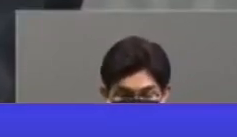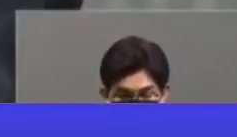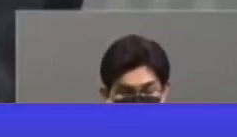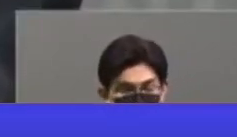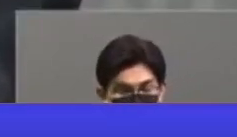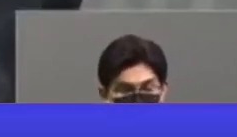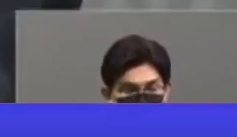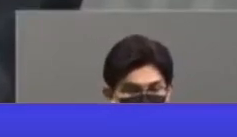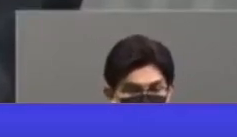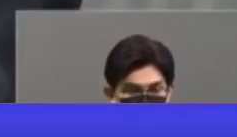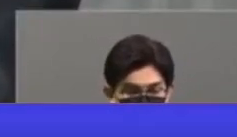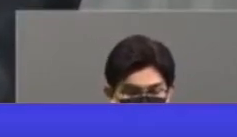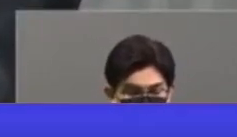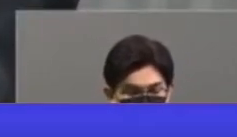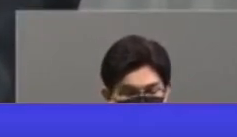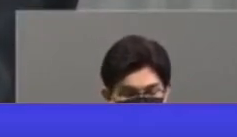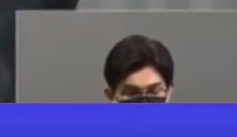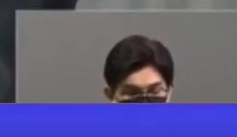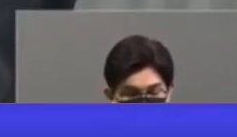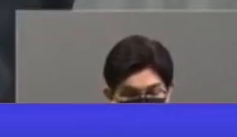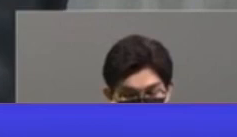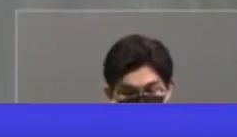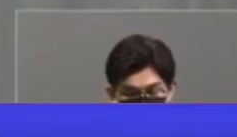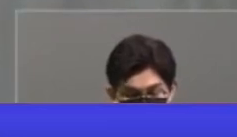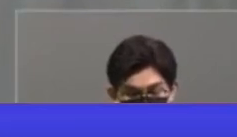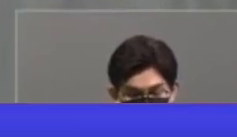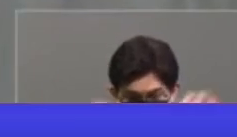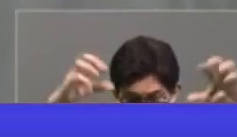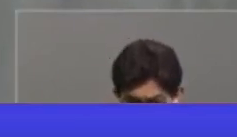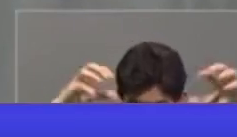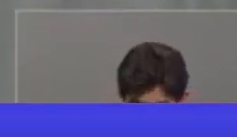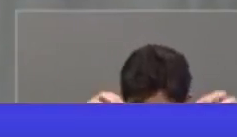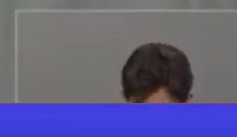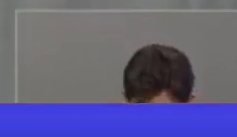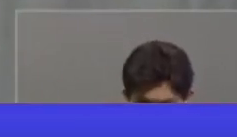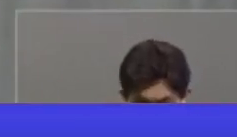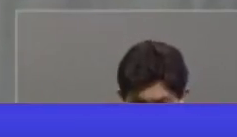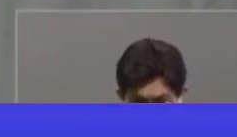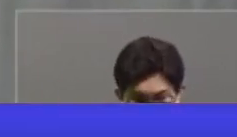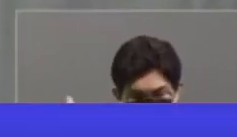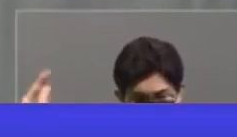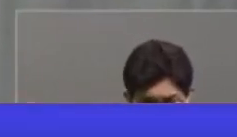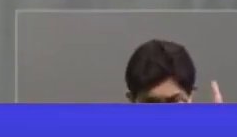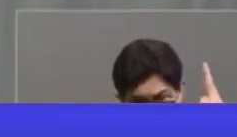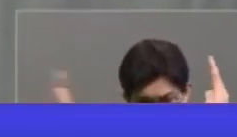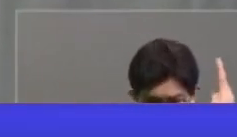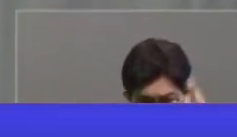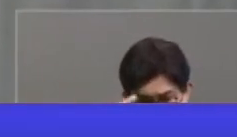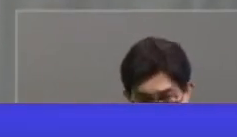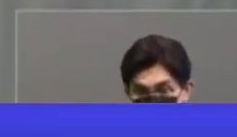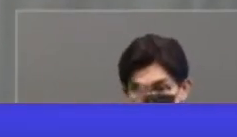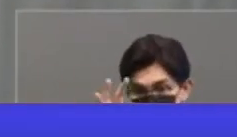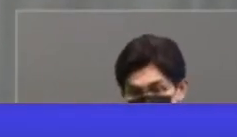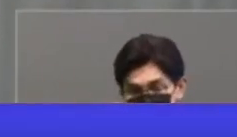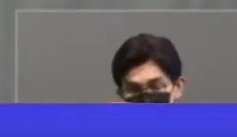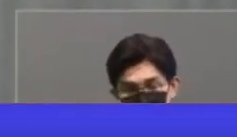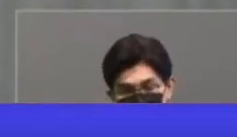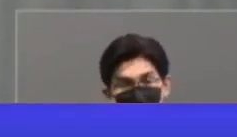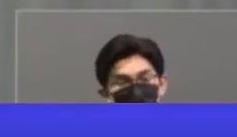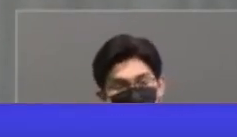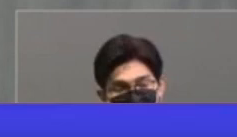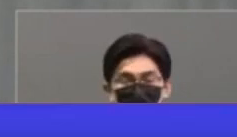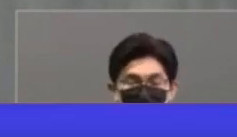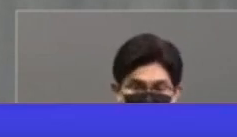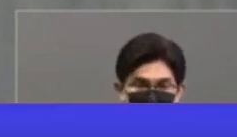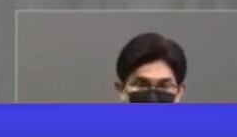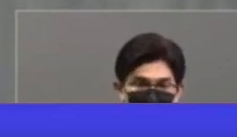คัญในการปฏิบัติการคำมั่นของประเทศไทยเพื่อกำจัดการกระทำทรมานและการกระทำให้บุคคลผู้สูญหายให้หมดสิ้นและเ